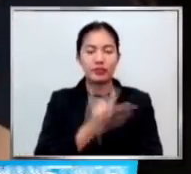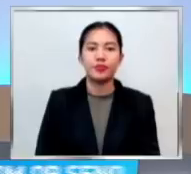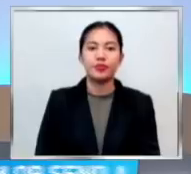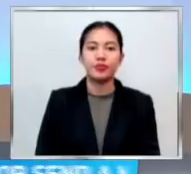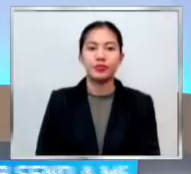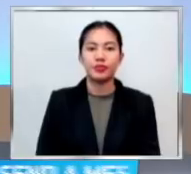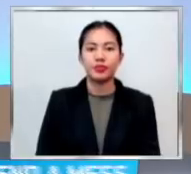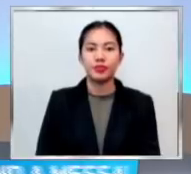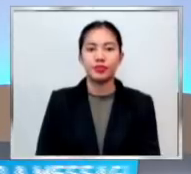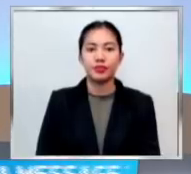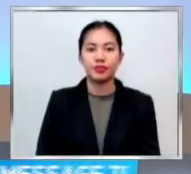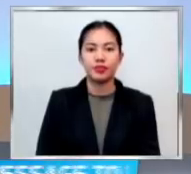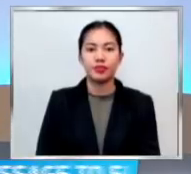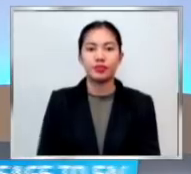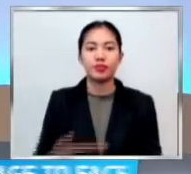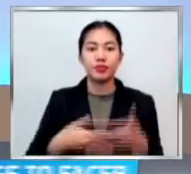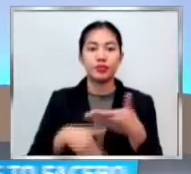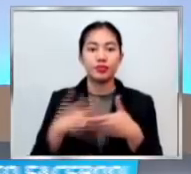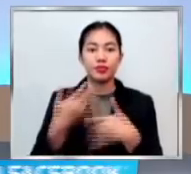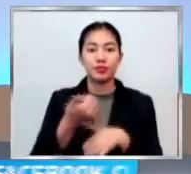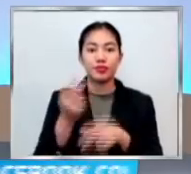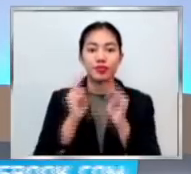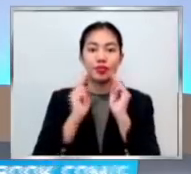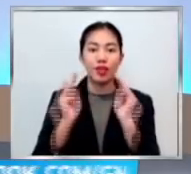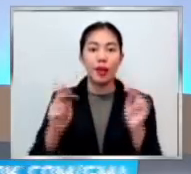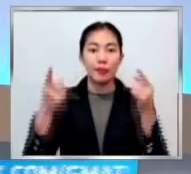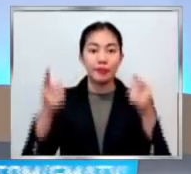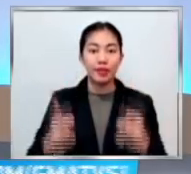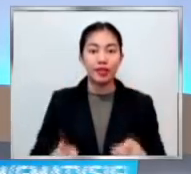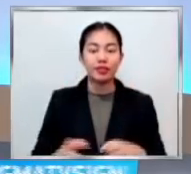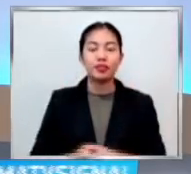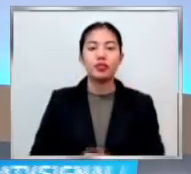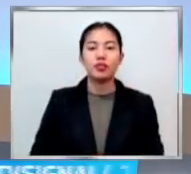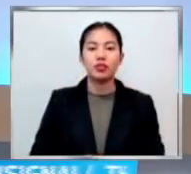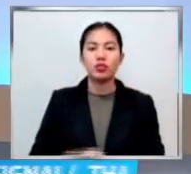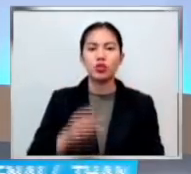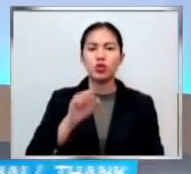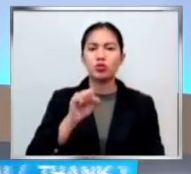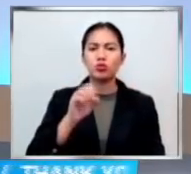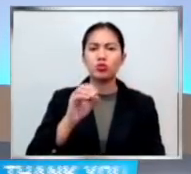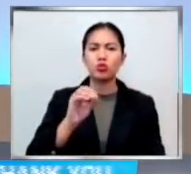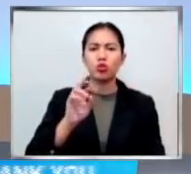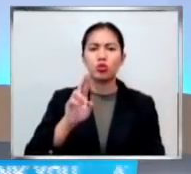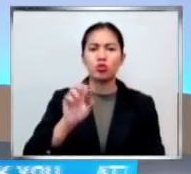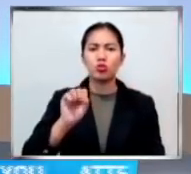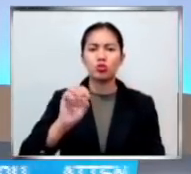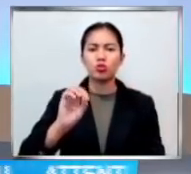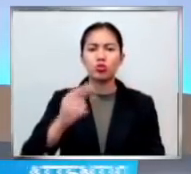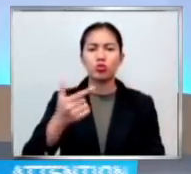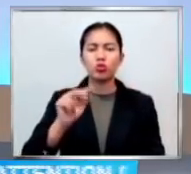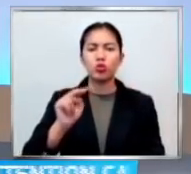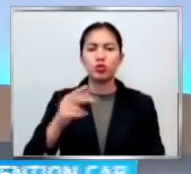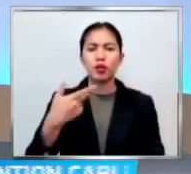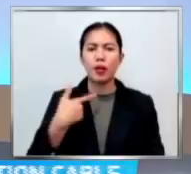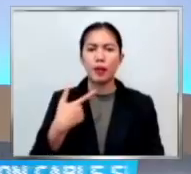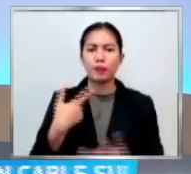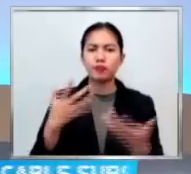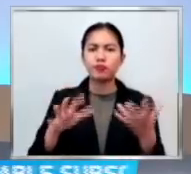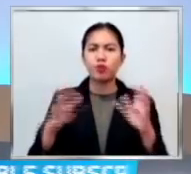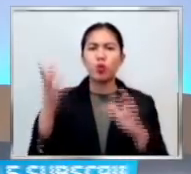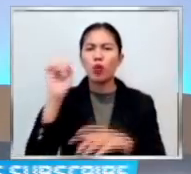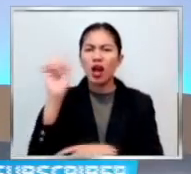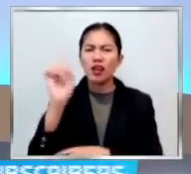News. Sa ibang balita, pinagkaguluhan ng ilang taga-Sorsogo ng sako-sakong sementong nahulog mula sa delivery van. Sa